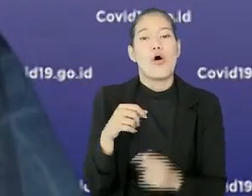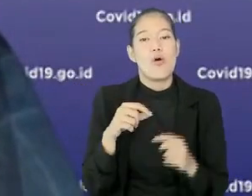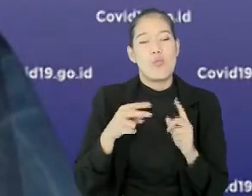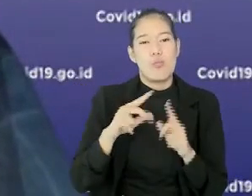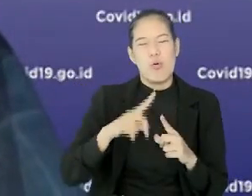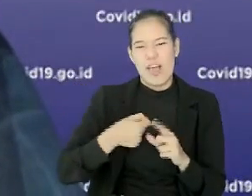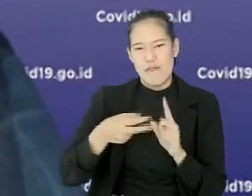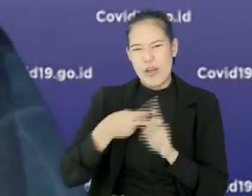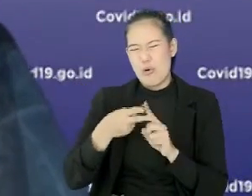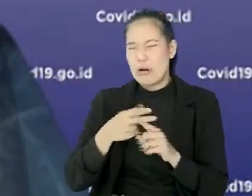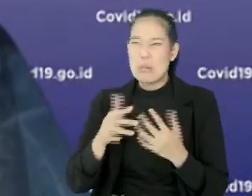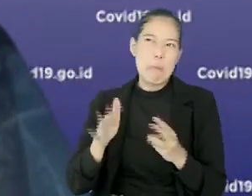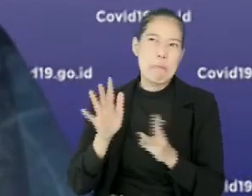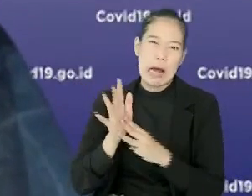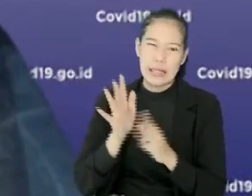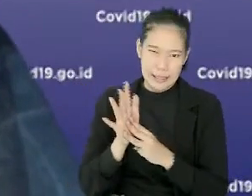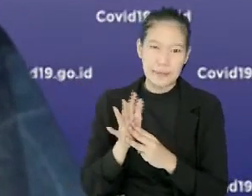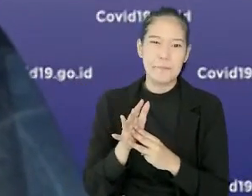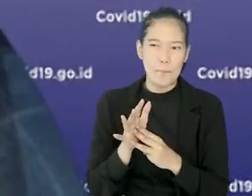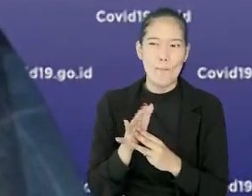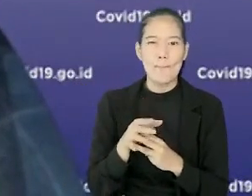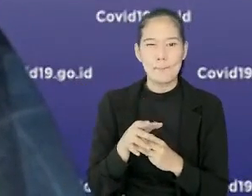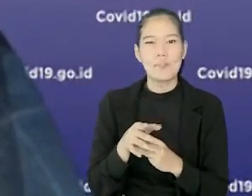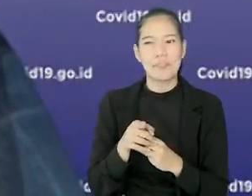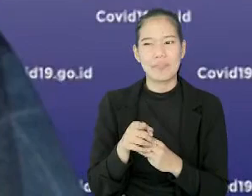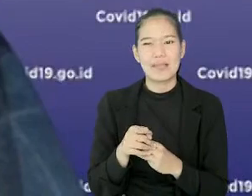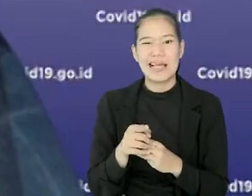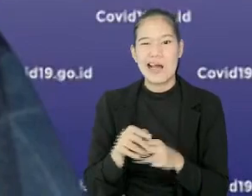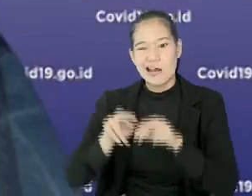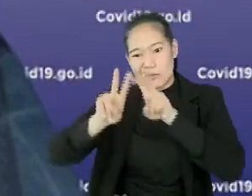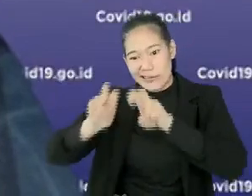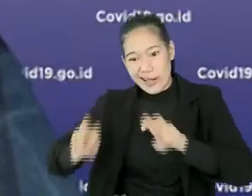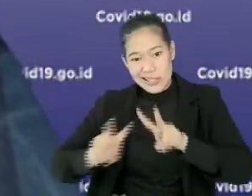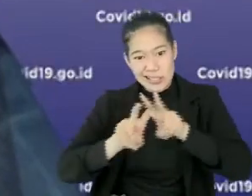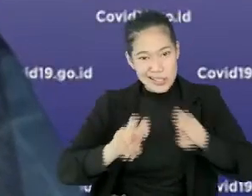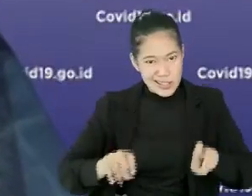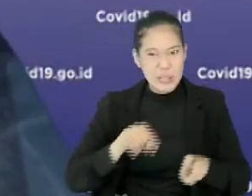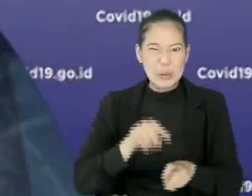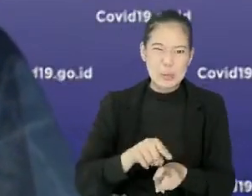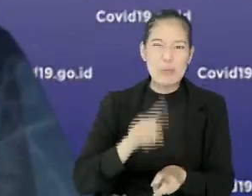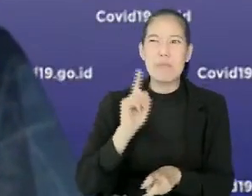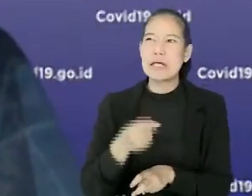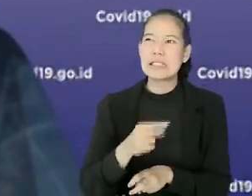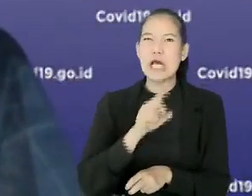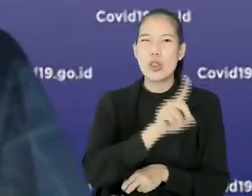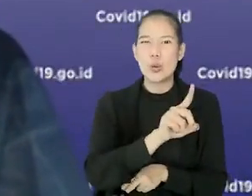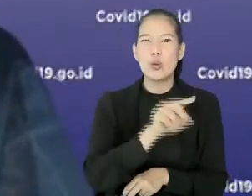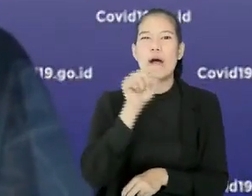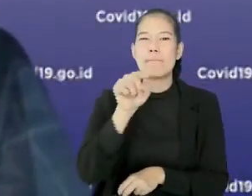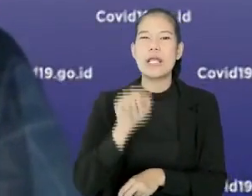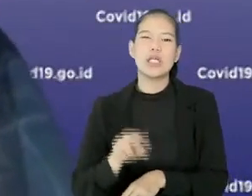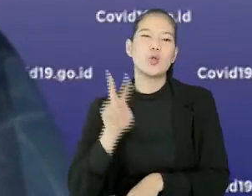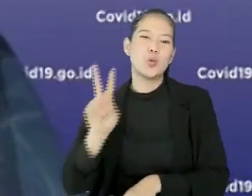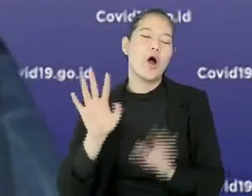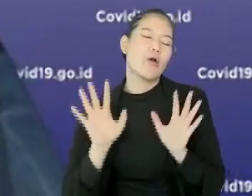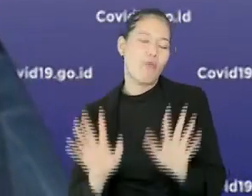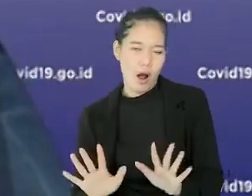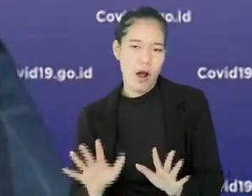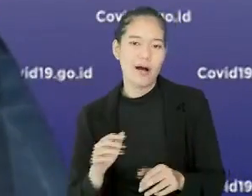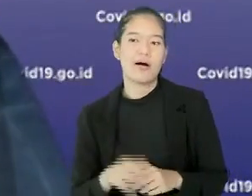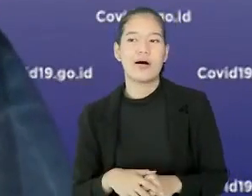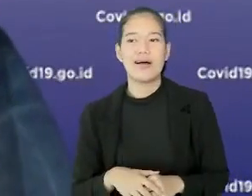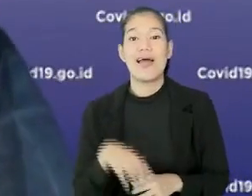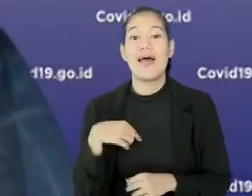Februari atau bulan Maret ini kontras Sio kelacak kita masih di angka 1 banding 2 aja sebenarnya